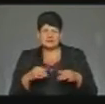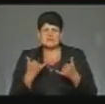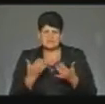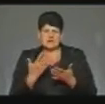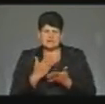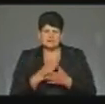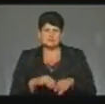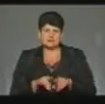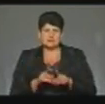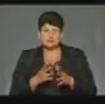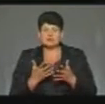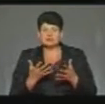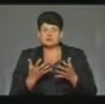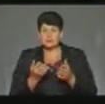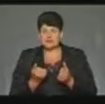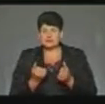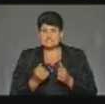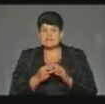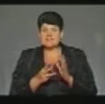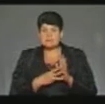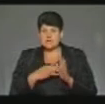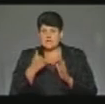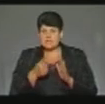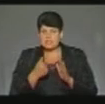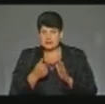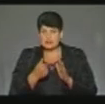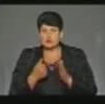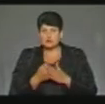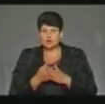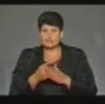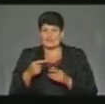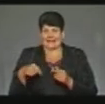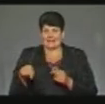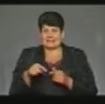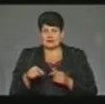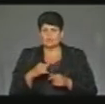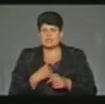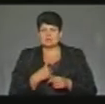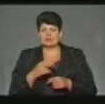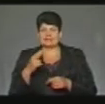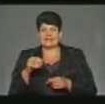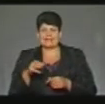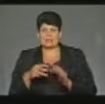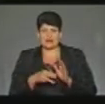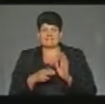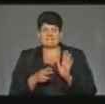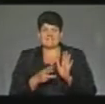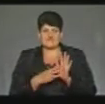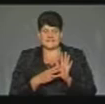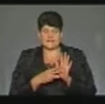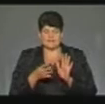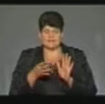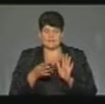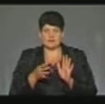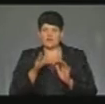було, якщо брати за 18 рік до кільця, у нас було 8 дорожньо-транспортних пригод на місці, особливо